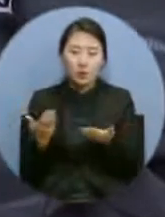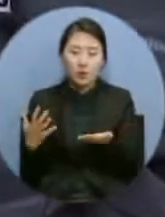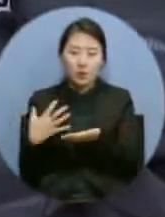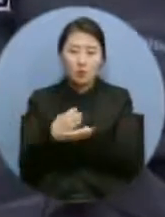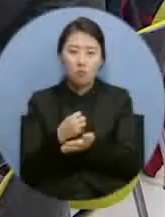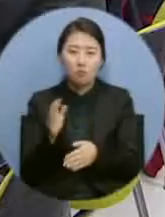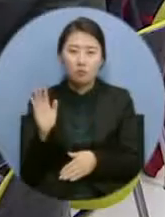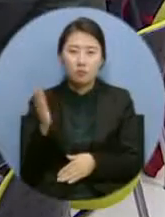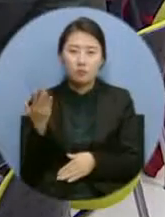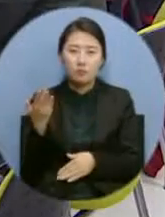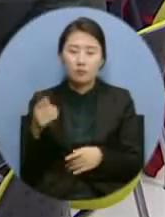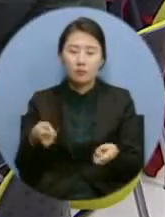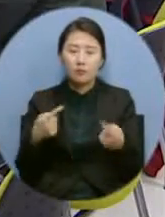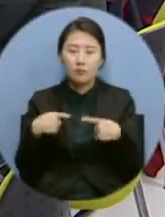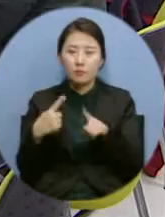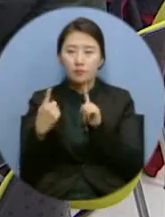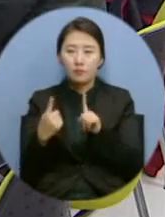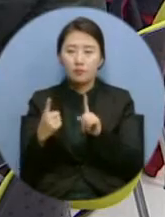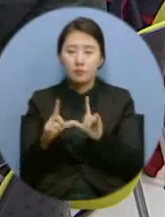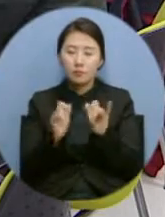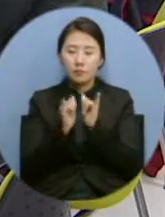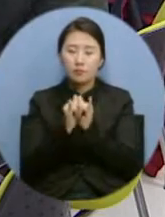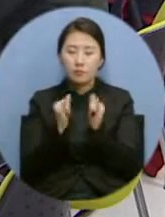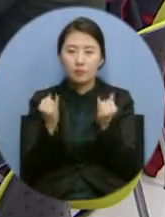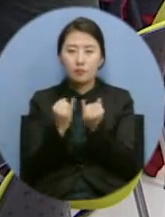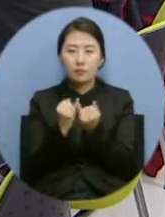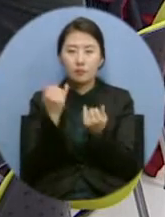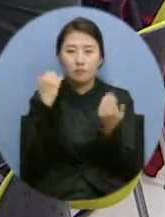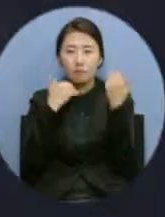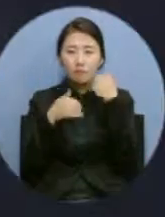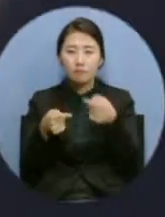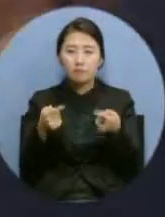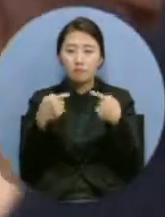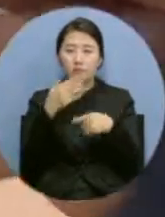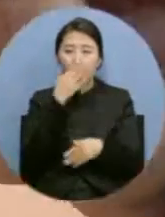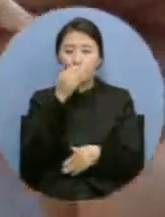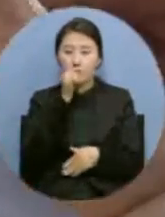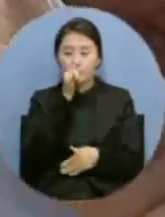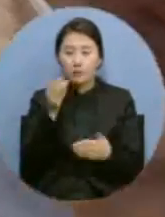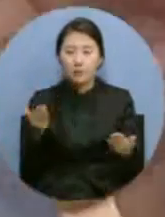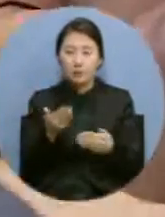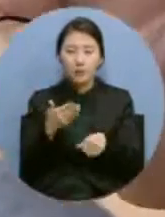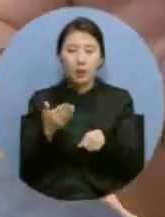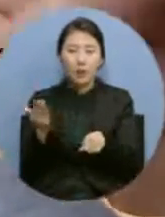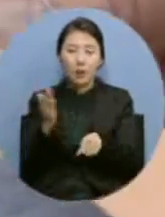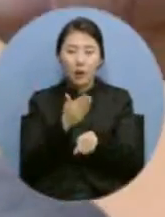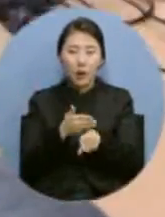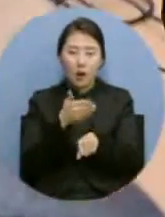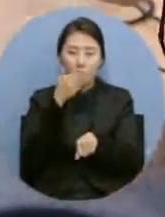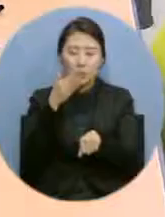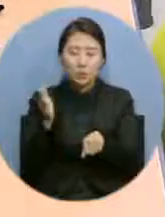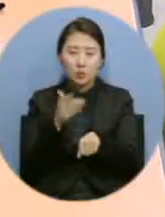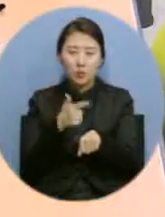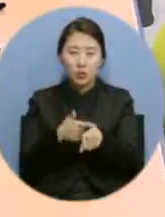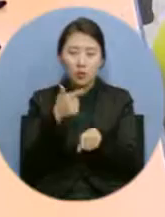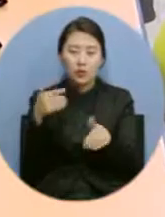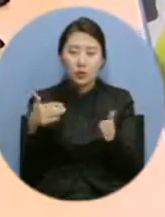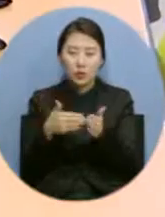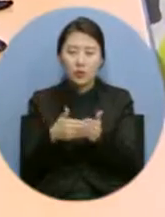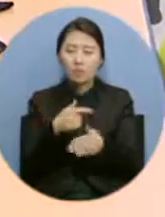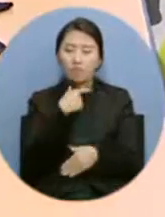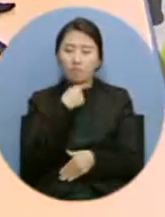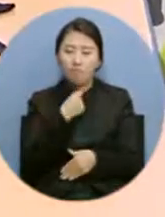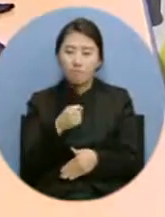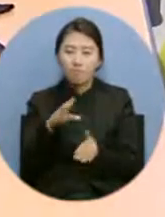확보했습니다. 참여 대상은 구민으로 여성 누구나 가능하고 근무 시간은 오전 9시부터 오후 6시까지